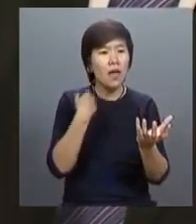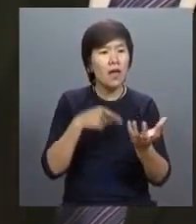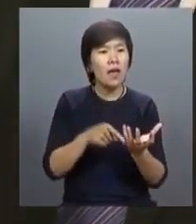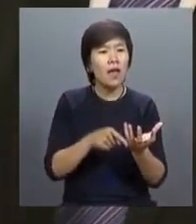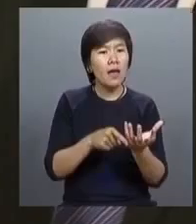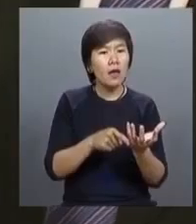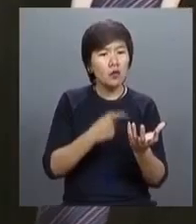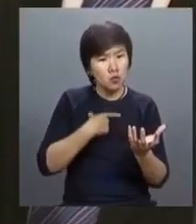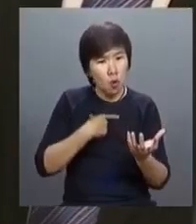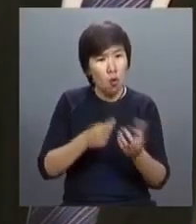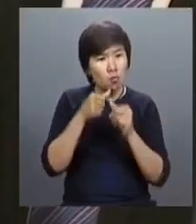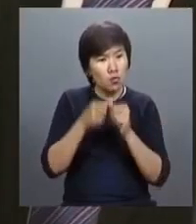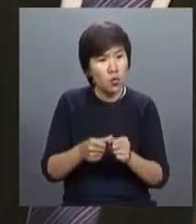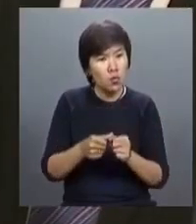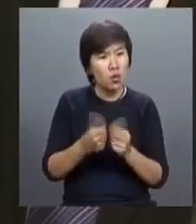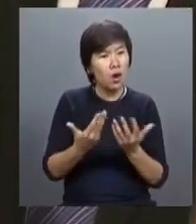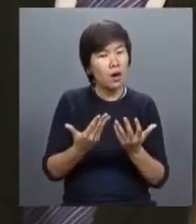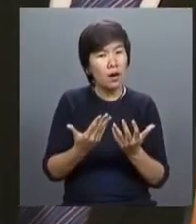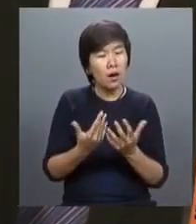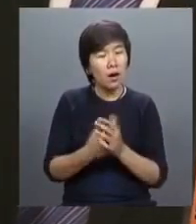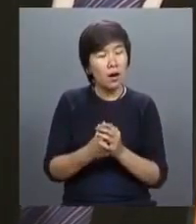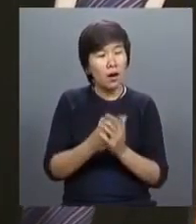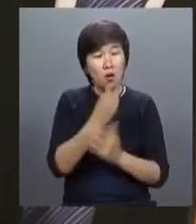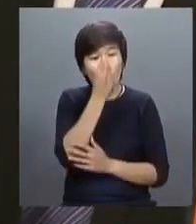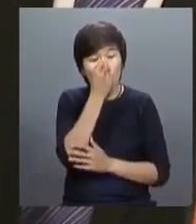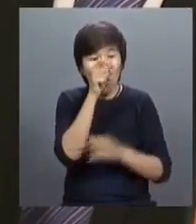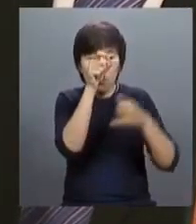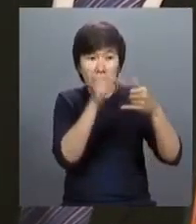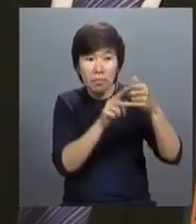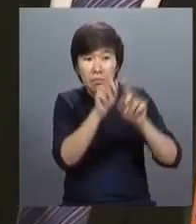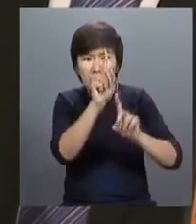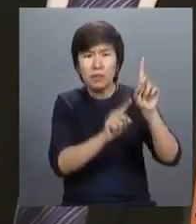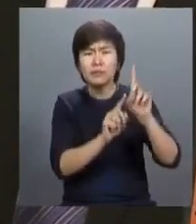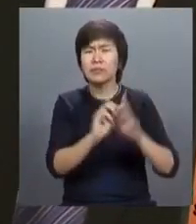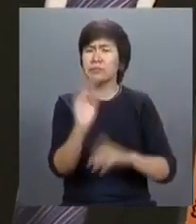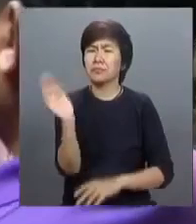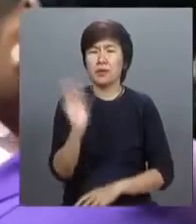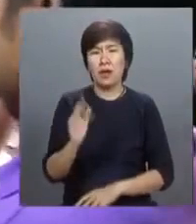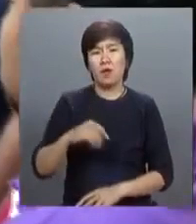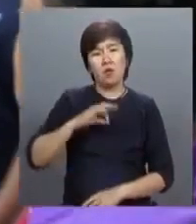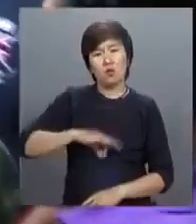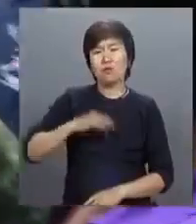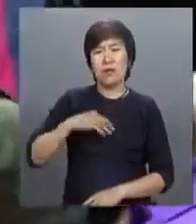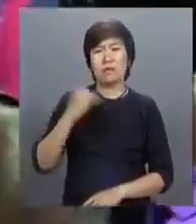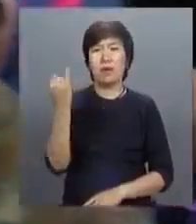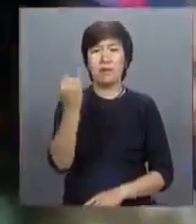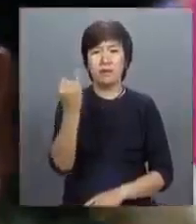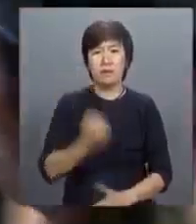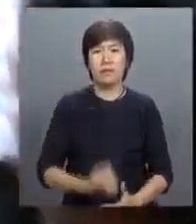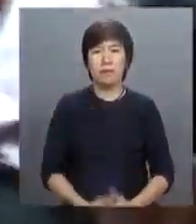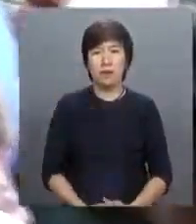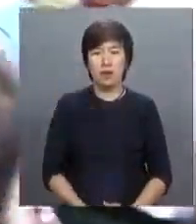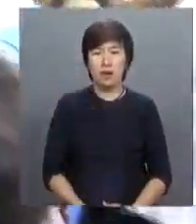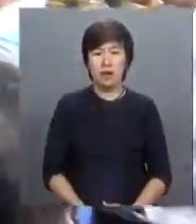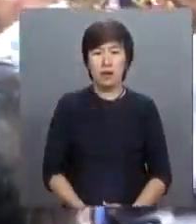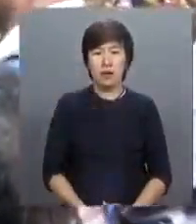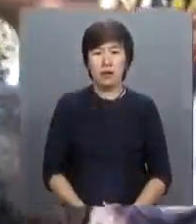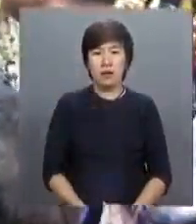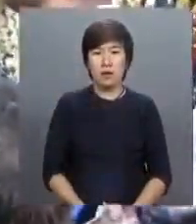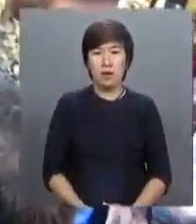ายมือชื่อของตัวเองให้กับอดีตส.ส.พรรคเพื่อไทยจังหวัดน่านนำไปแจกจ่ายให้กับประชาชนในช่วงเทศกาลสงกร